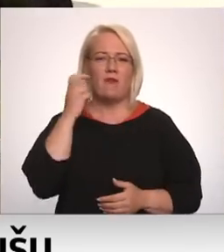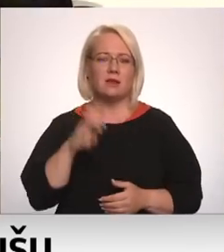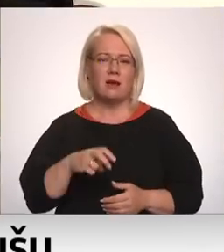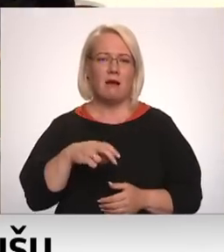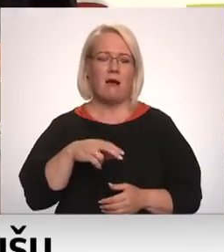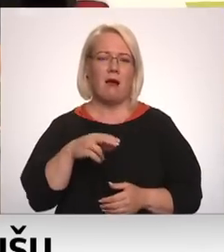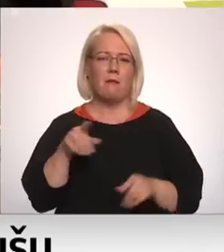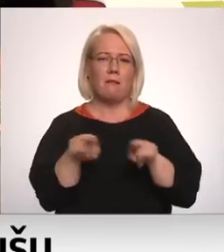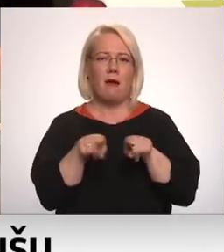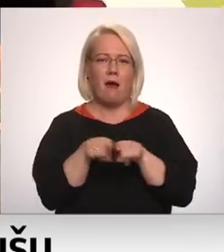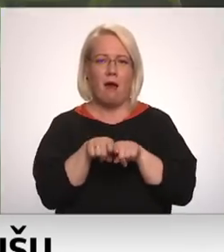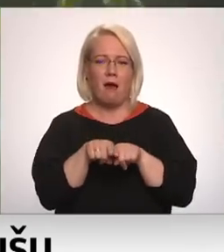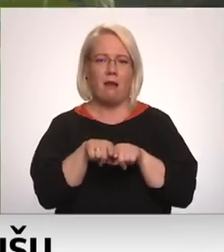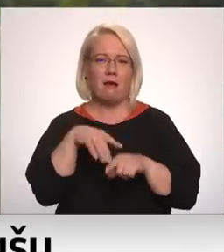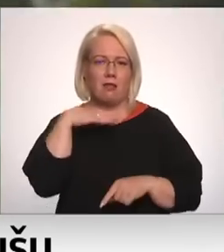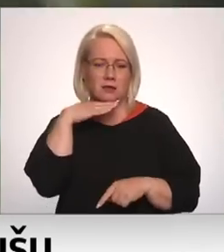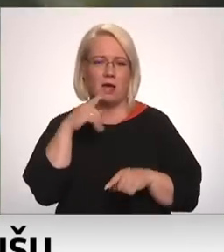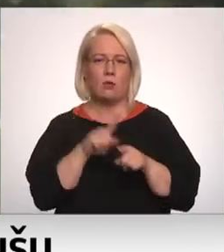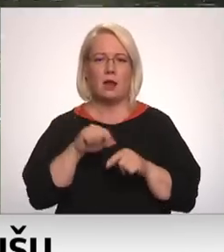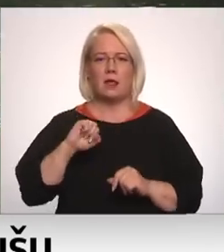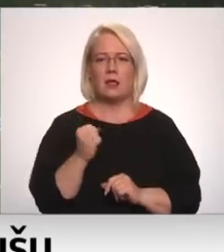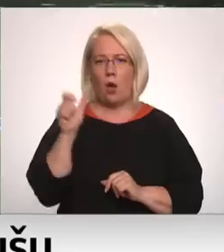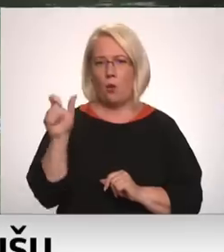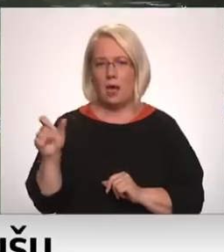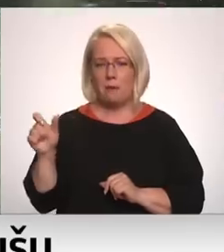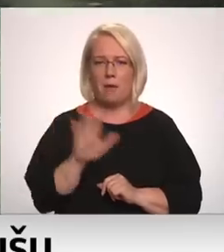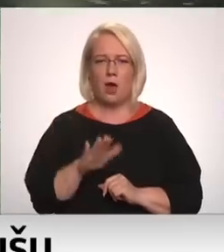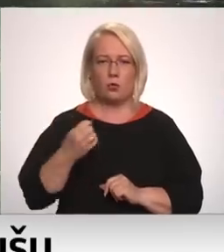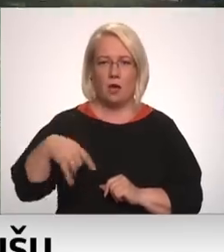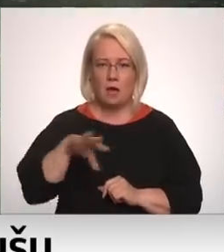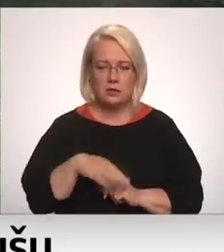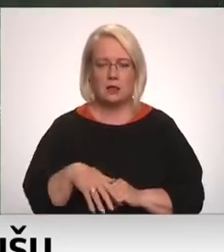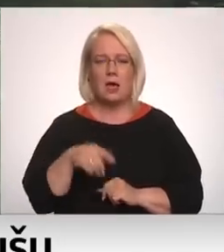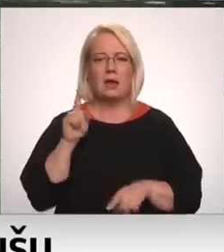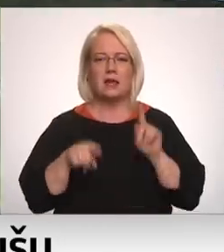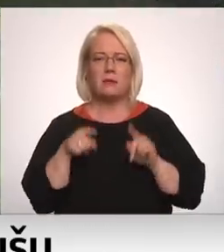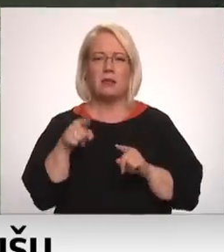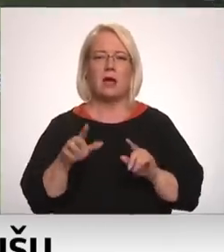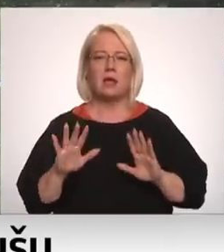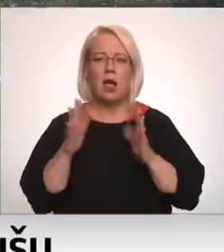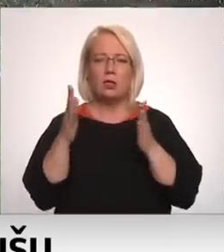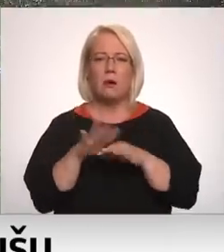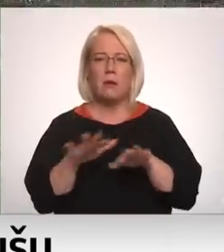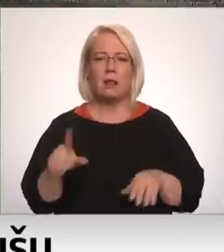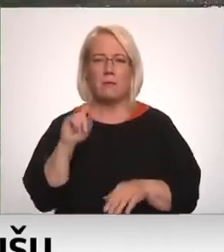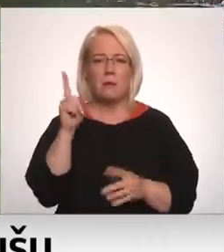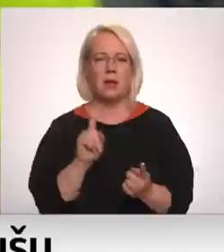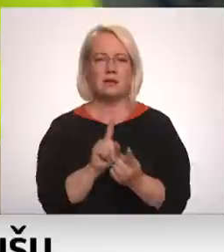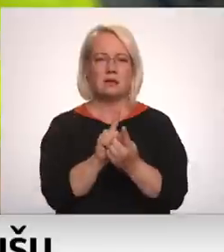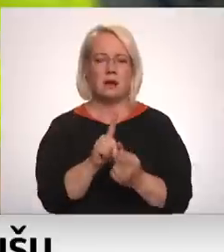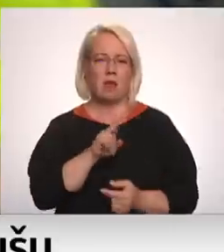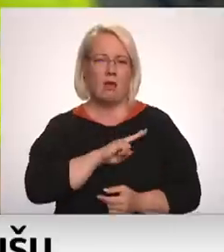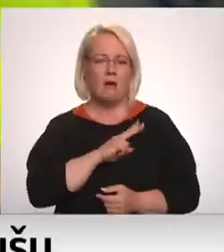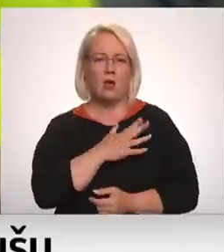grupiņas bērnu dārza draugiem. Dienesta vadītājs stāst, ka neret šādi gadījumi maziem bērniem ir pirmā saskara ar nāvi un ir